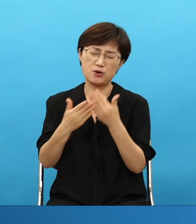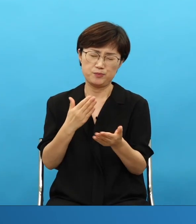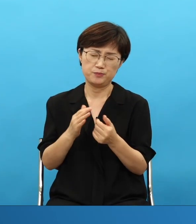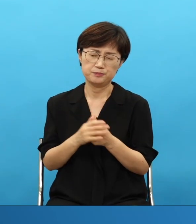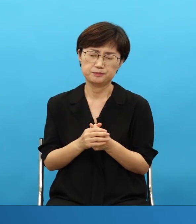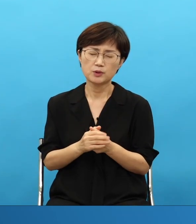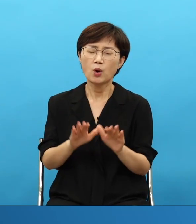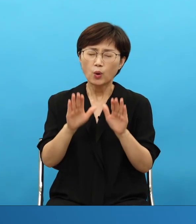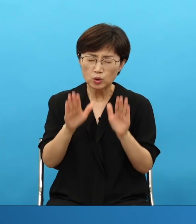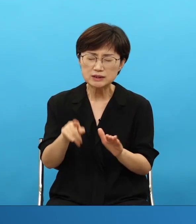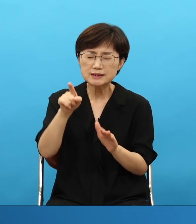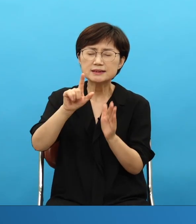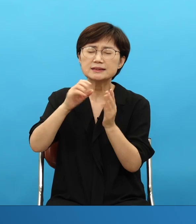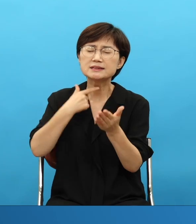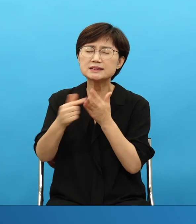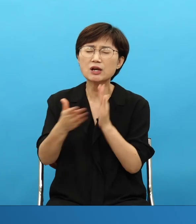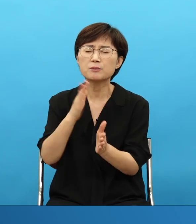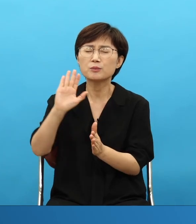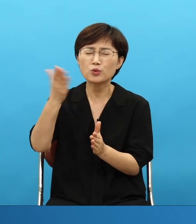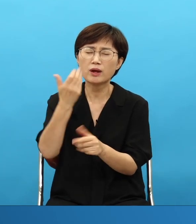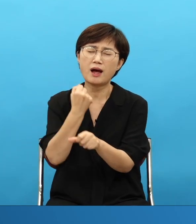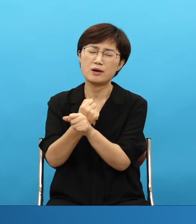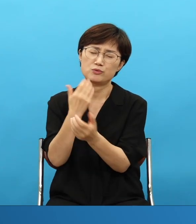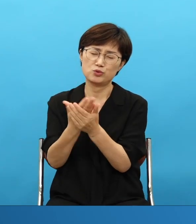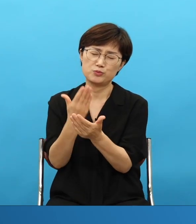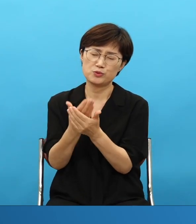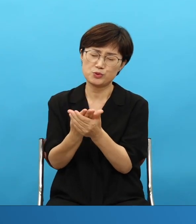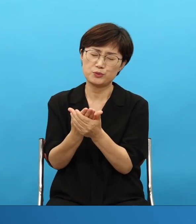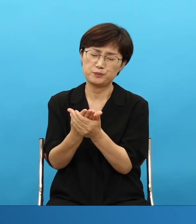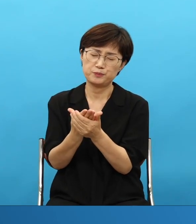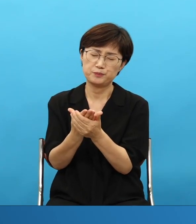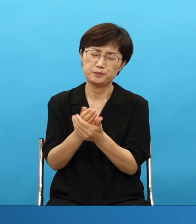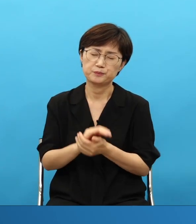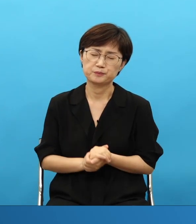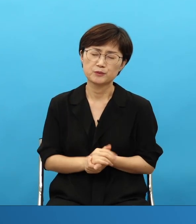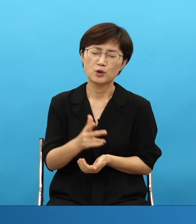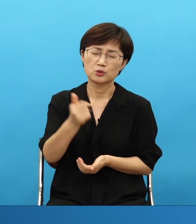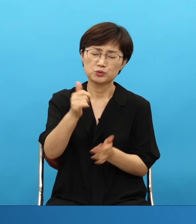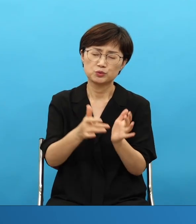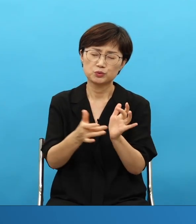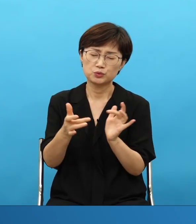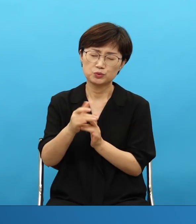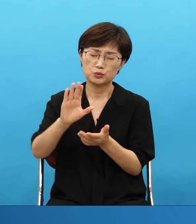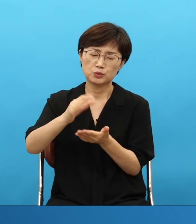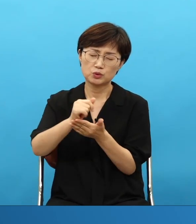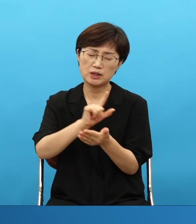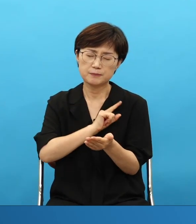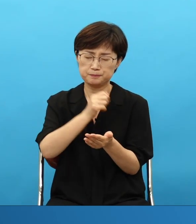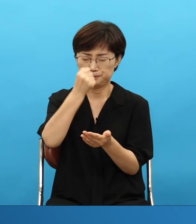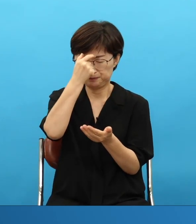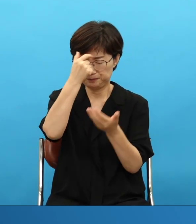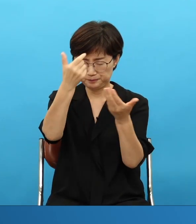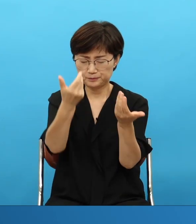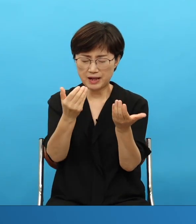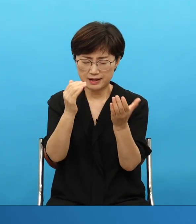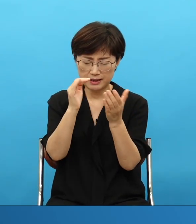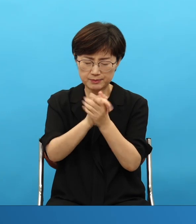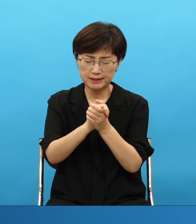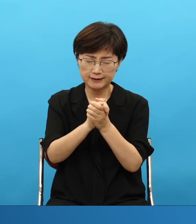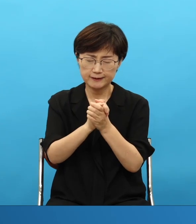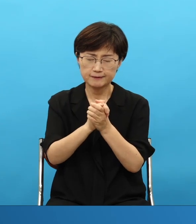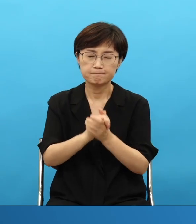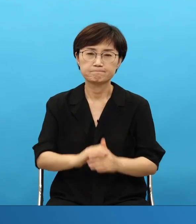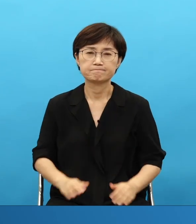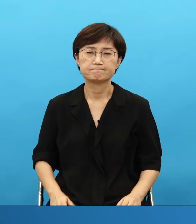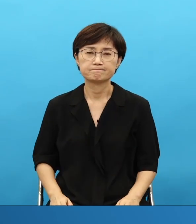오늘 그 시간이 되게 하옵소서. May be that time today. 주 예수 그리스도 이름으로 기도하옵나이다. In